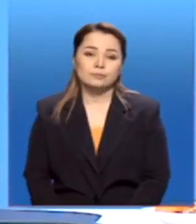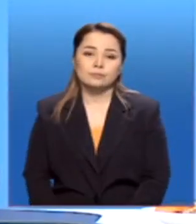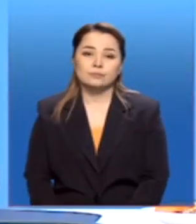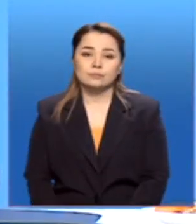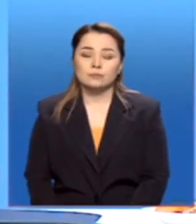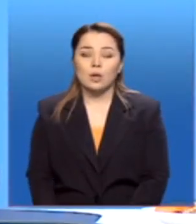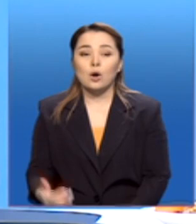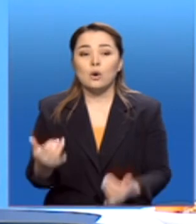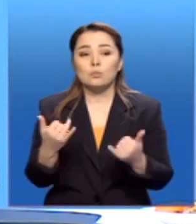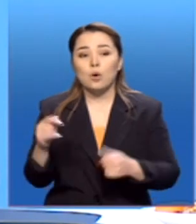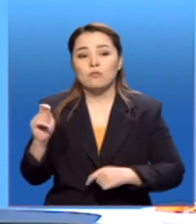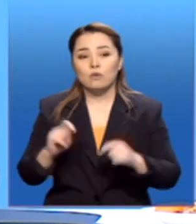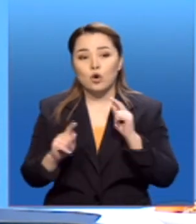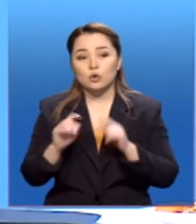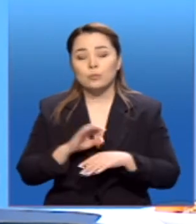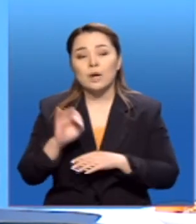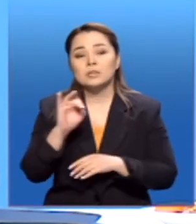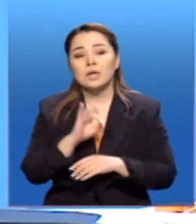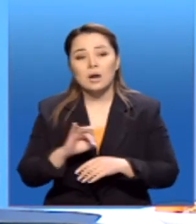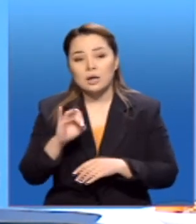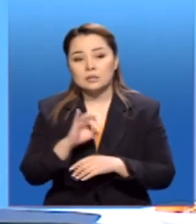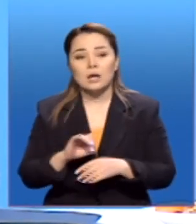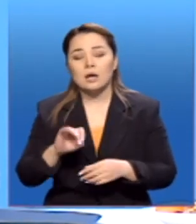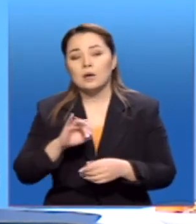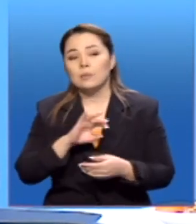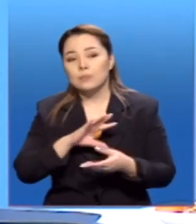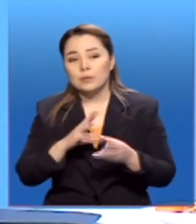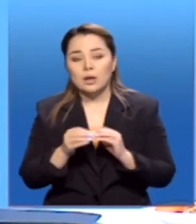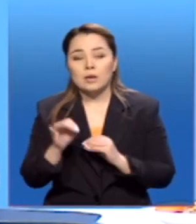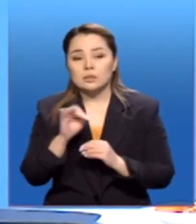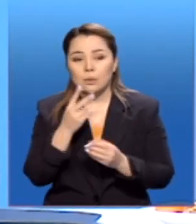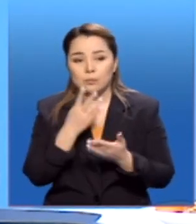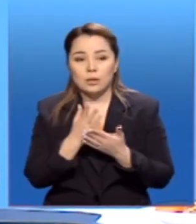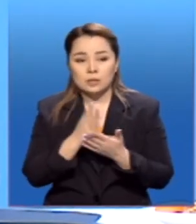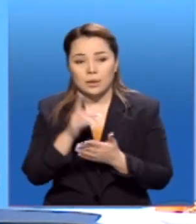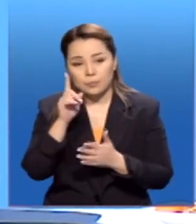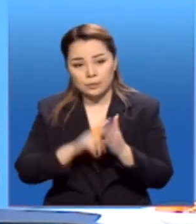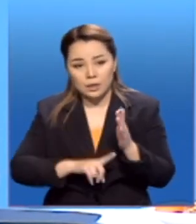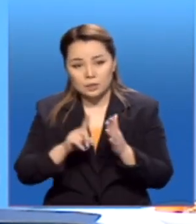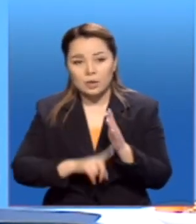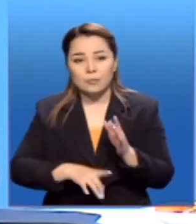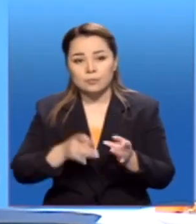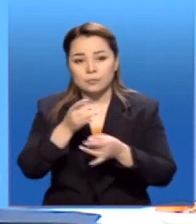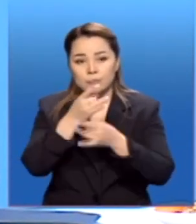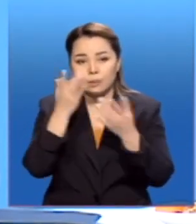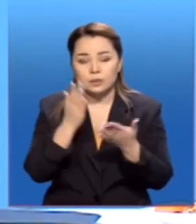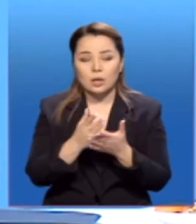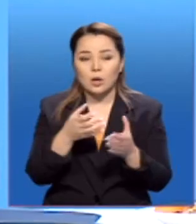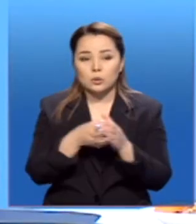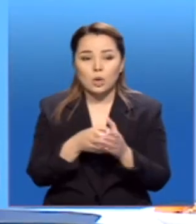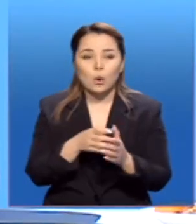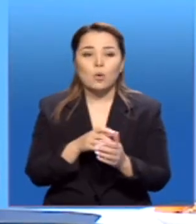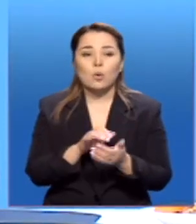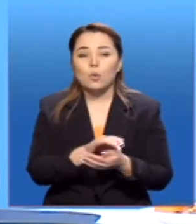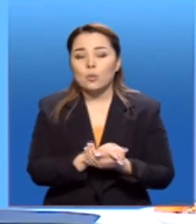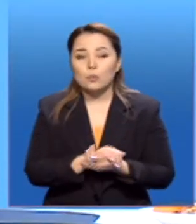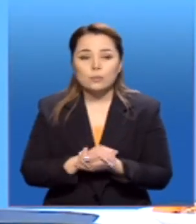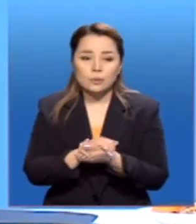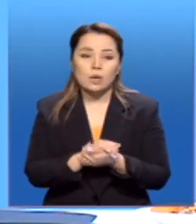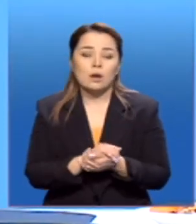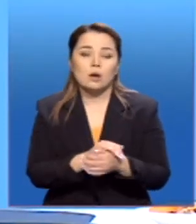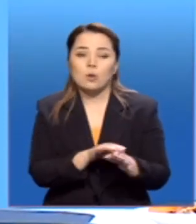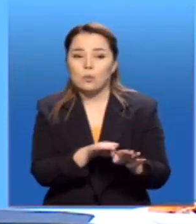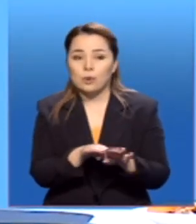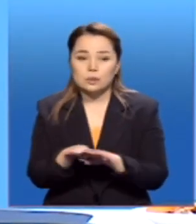Бүгінгі форум тарихы мен тамыры бір, діні мен мәдениеті ортақ Орталық